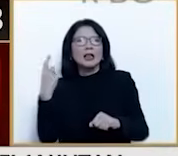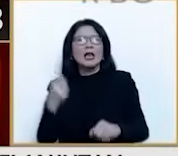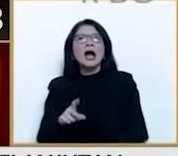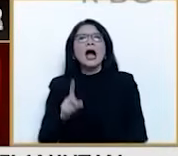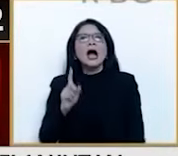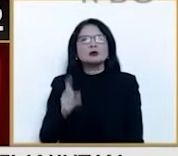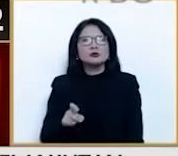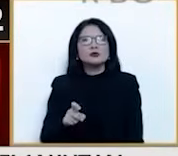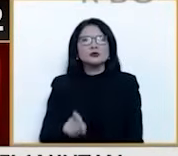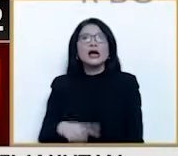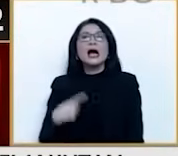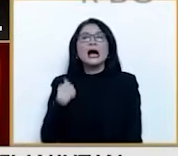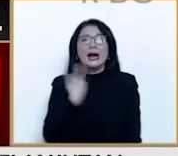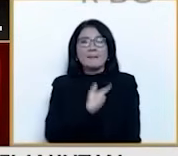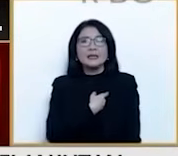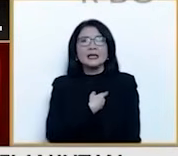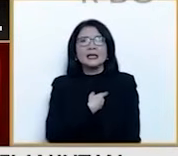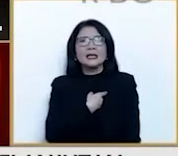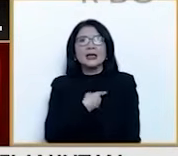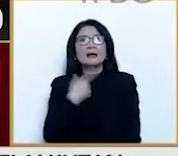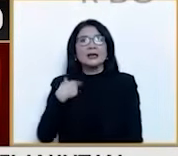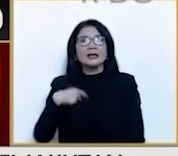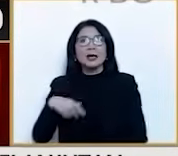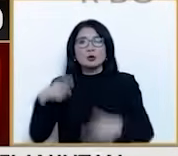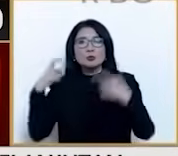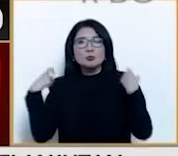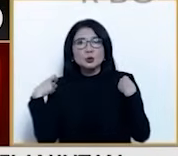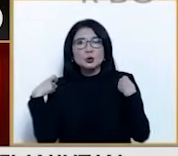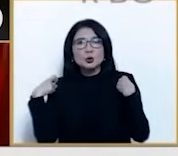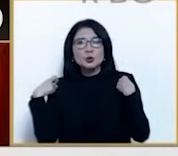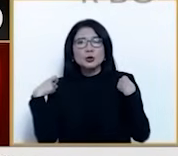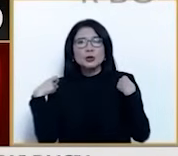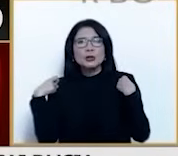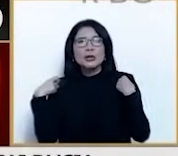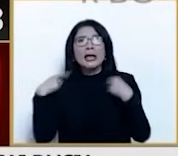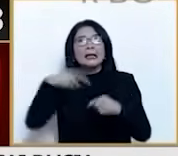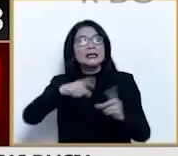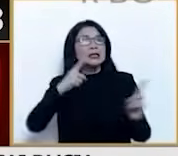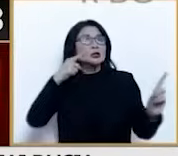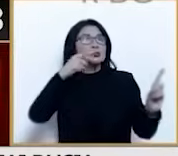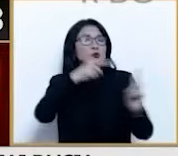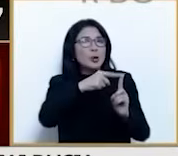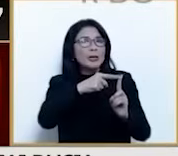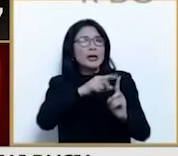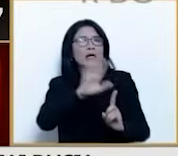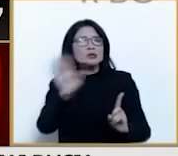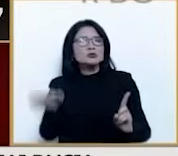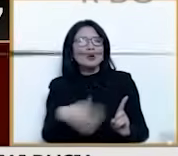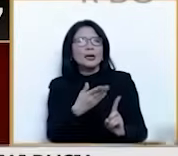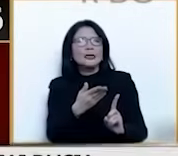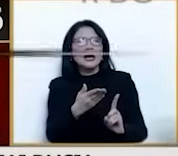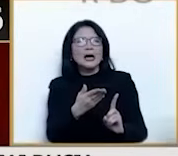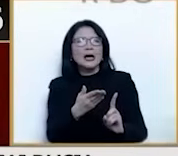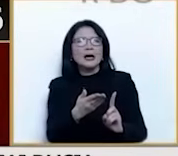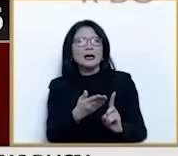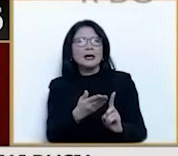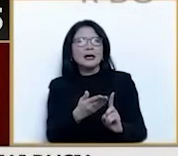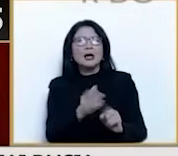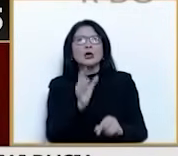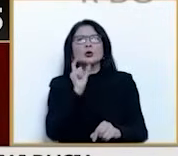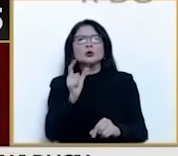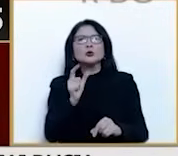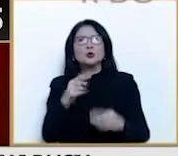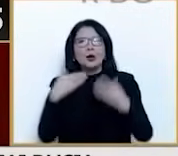mau kami sebagai gubernur, karena ini juga tujuan daripada itu semua, asal kembali lagi